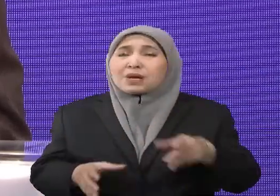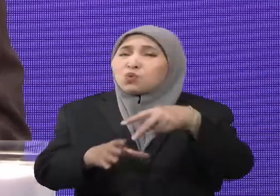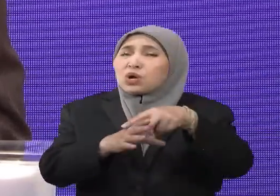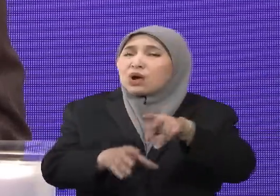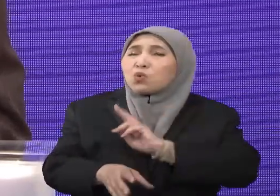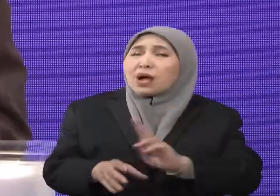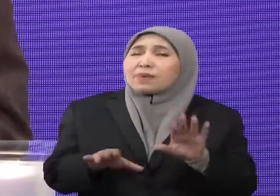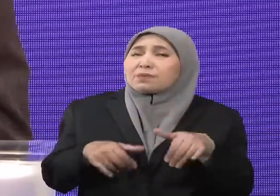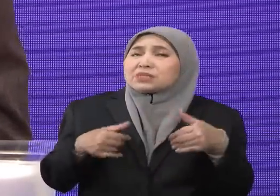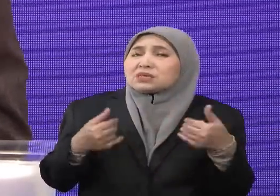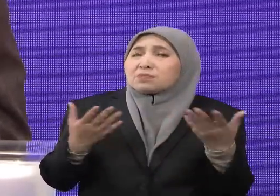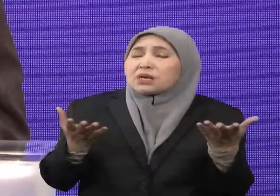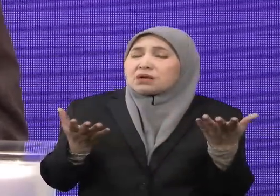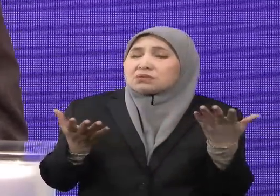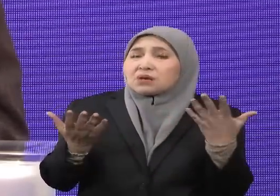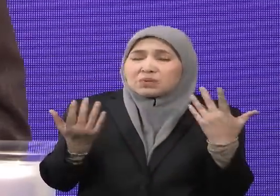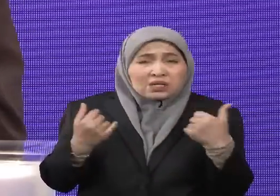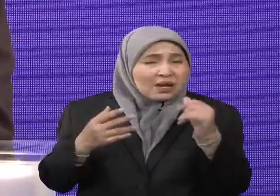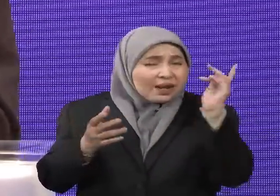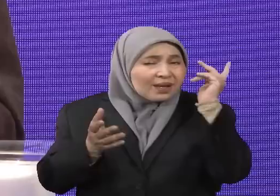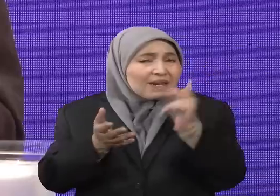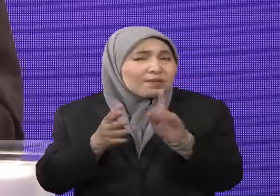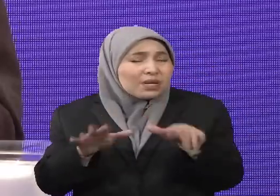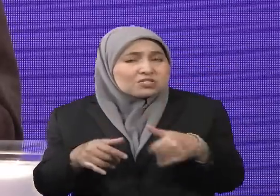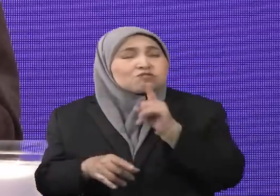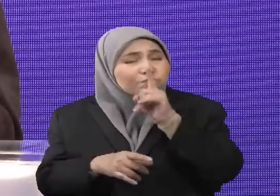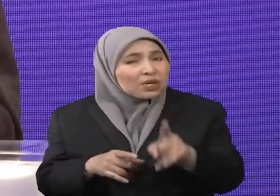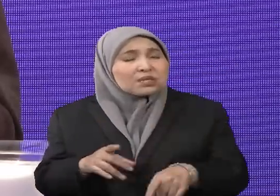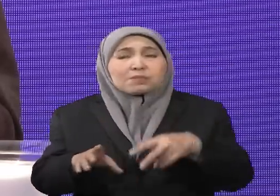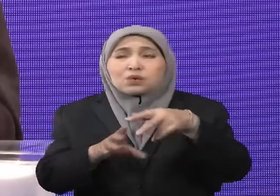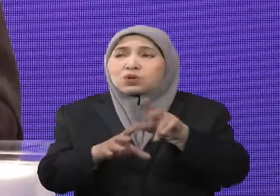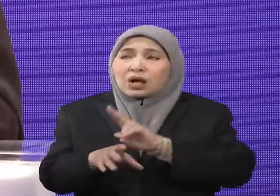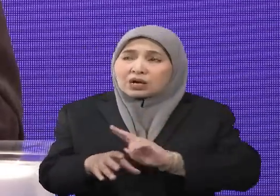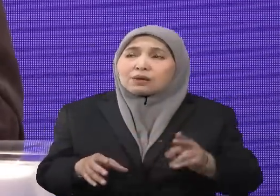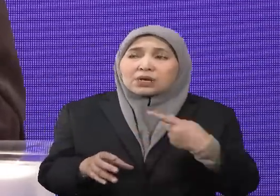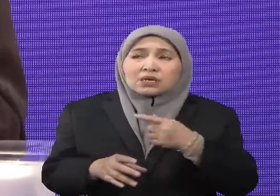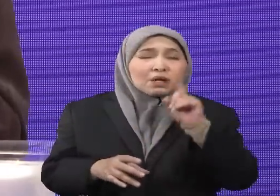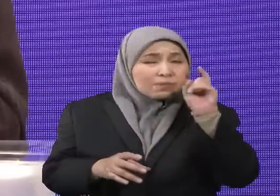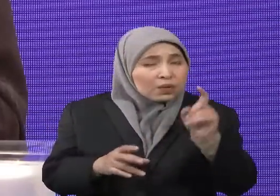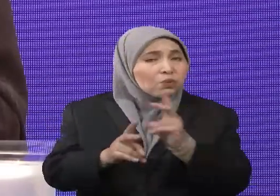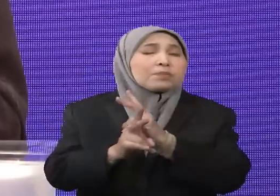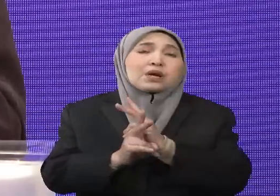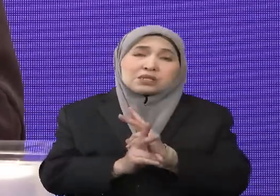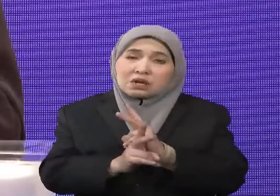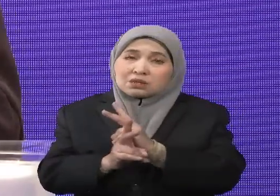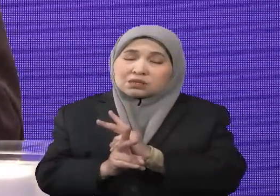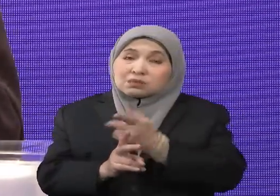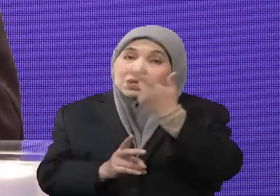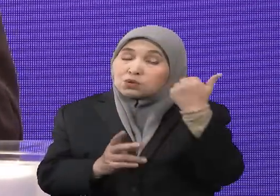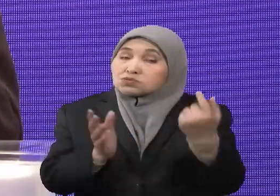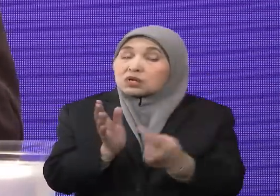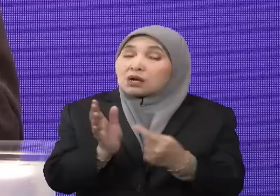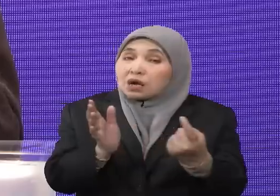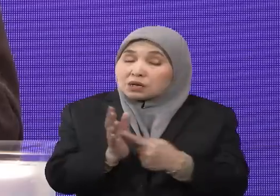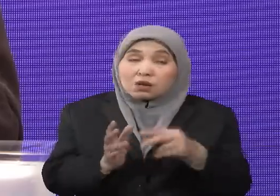untuk kita menjauhi penunggang-penuhan agama kita perlu juga berhati-hati sebab kadang-kadang